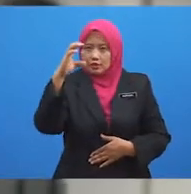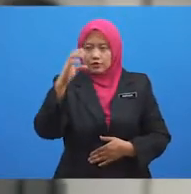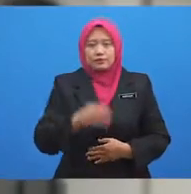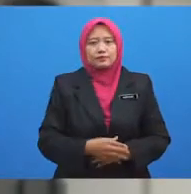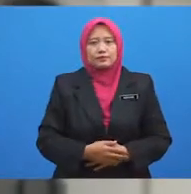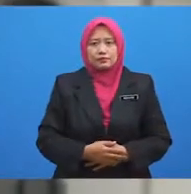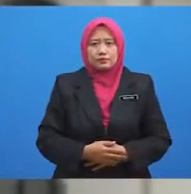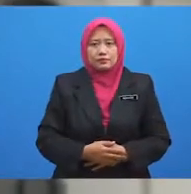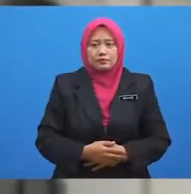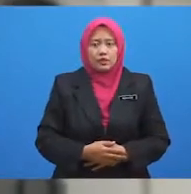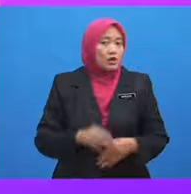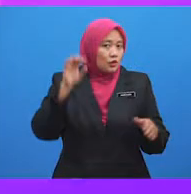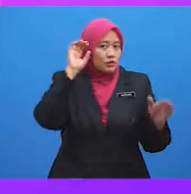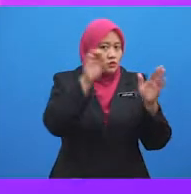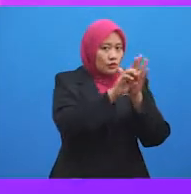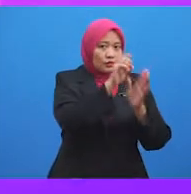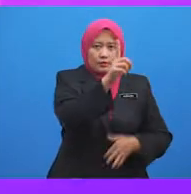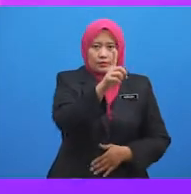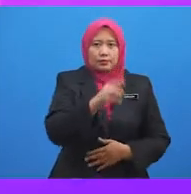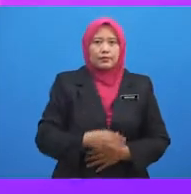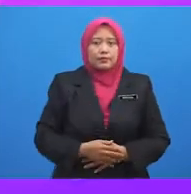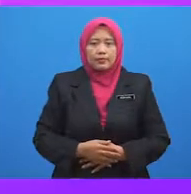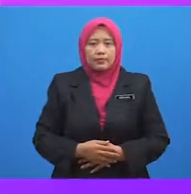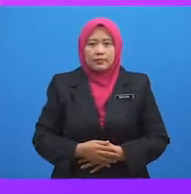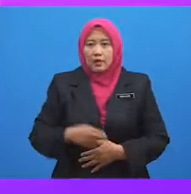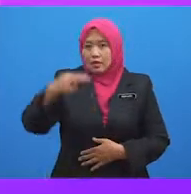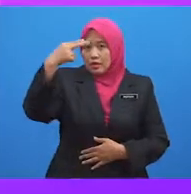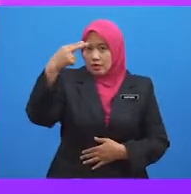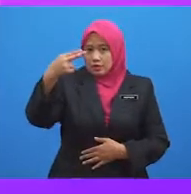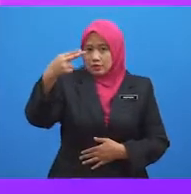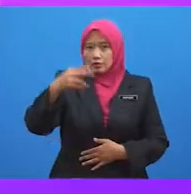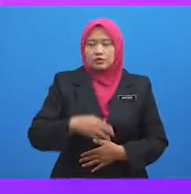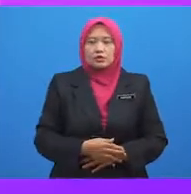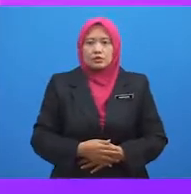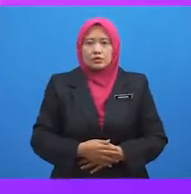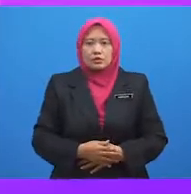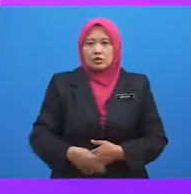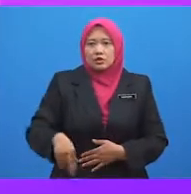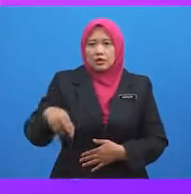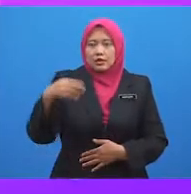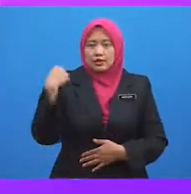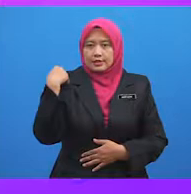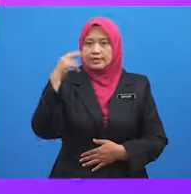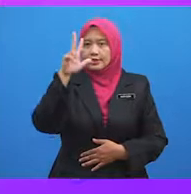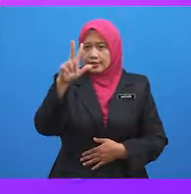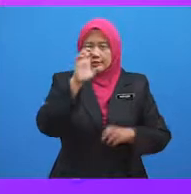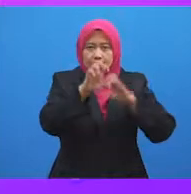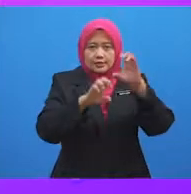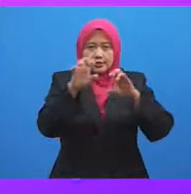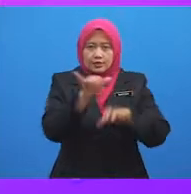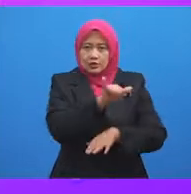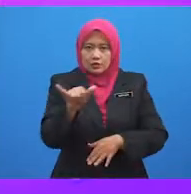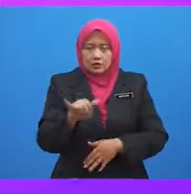ialah hidrogen. Unsur hidrogen mempunyai tiga isotop,